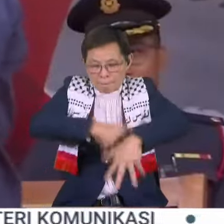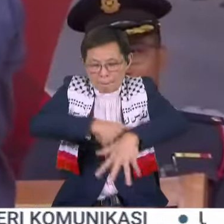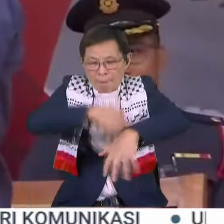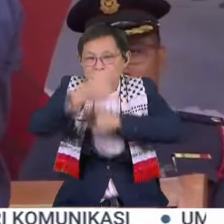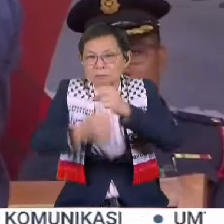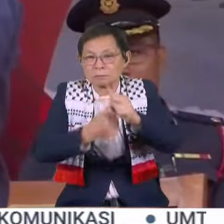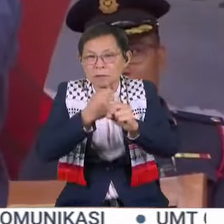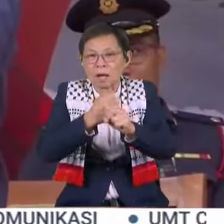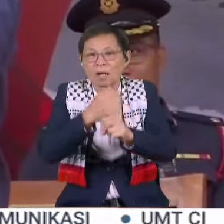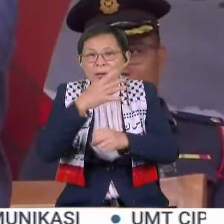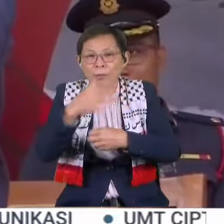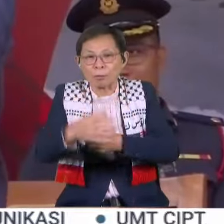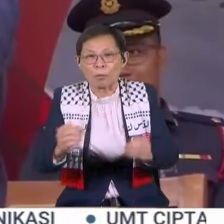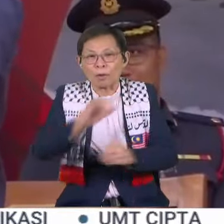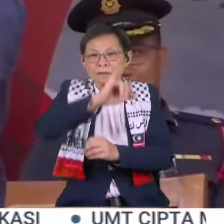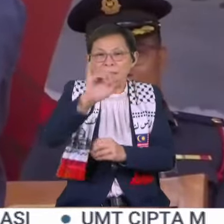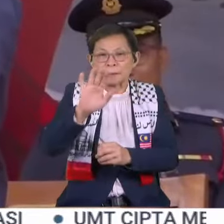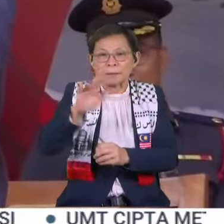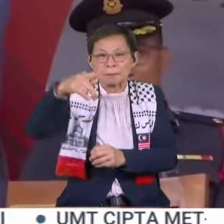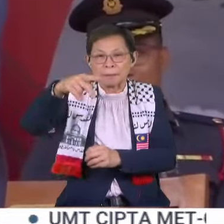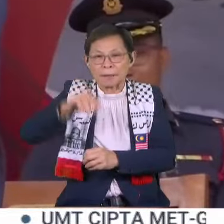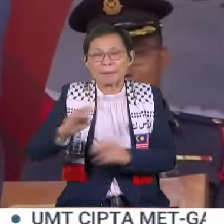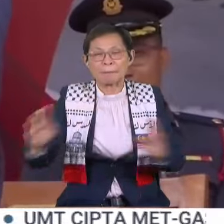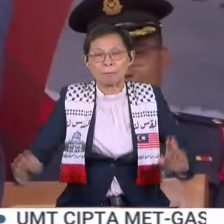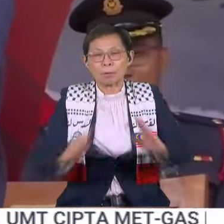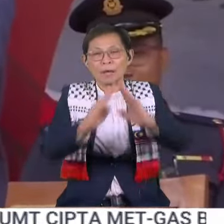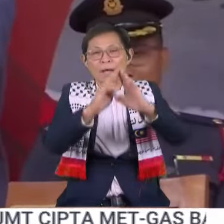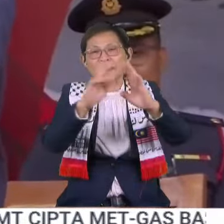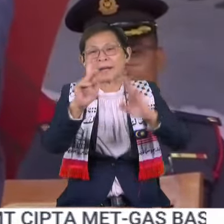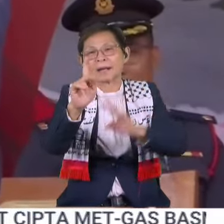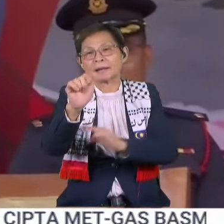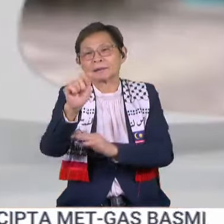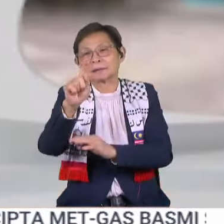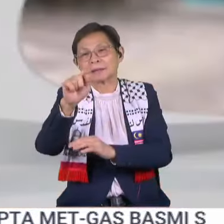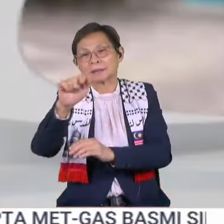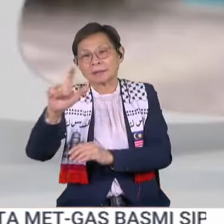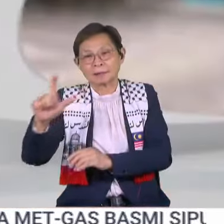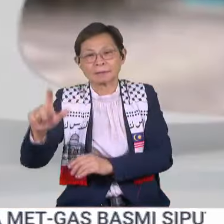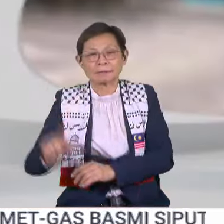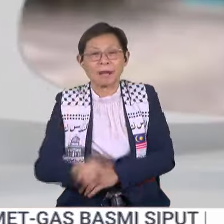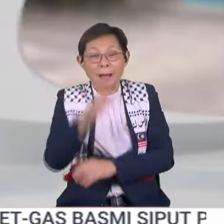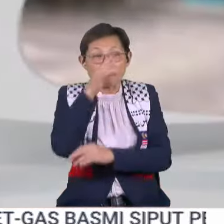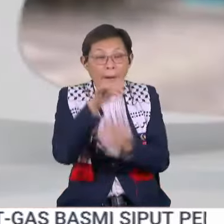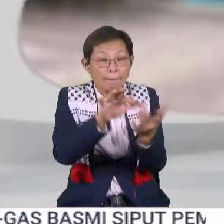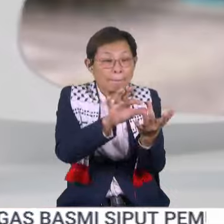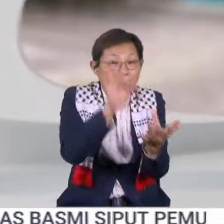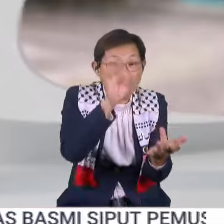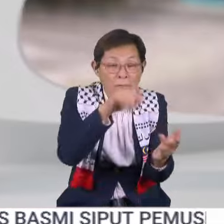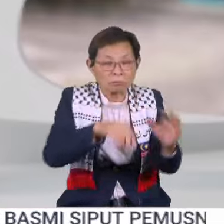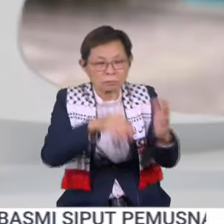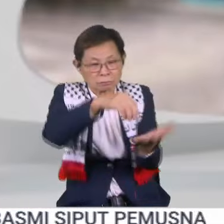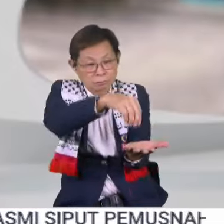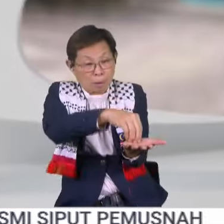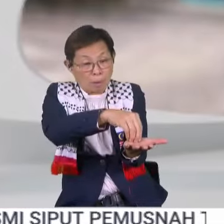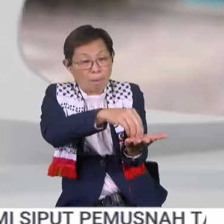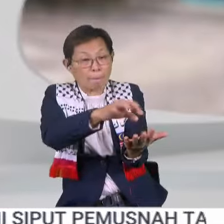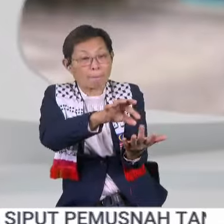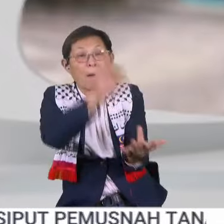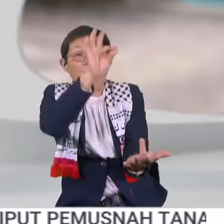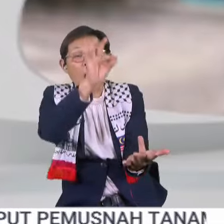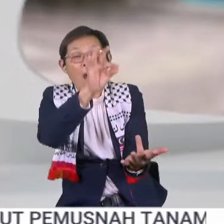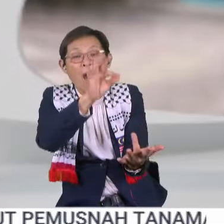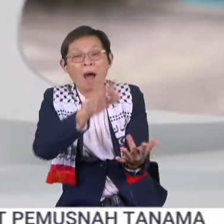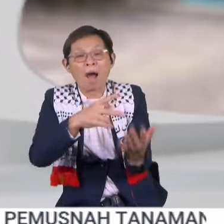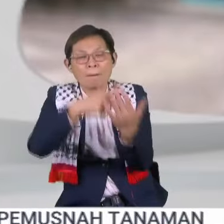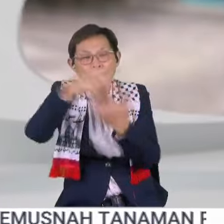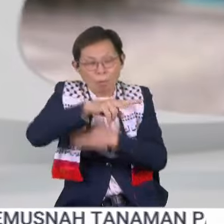tahunan di Ibu pejabat jbpm Bukit katil Melaka dipilih sebagai destinasi pertama program